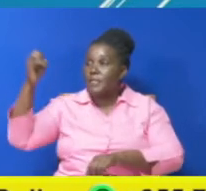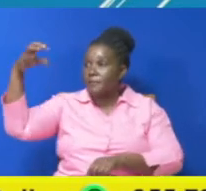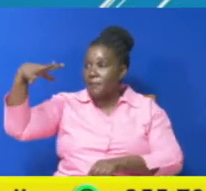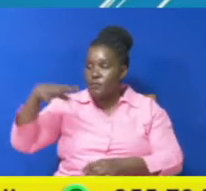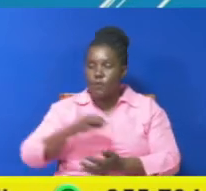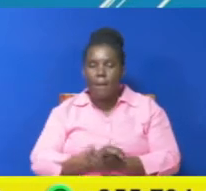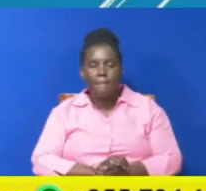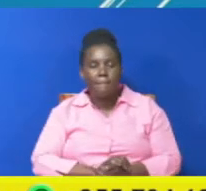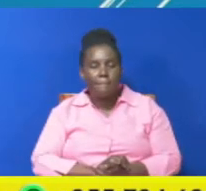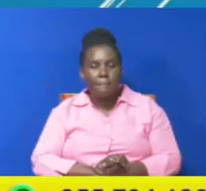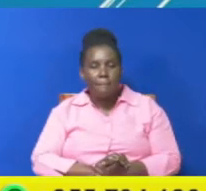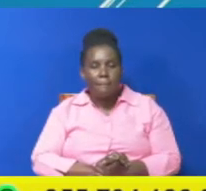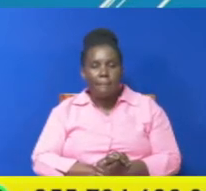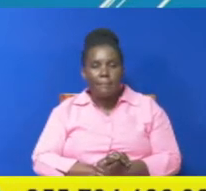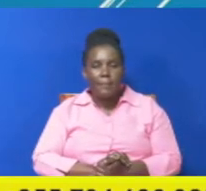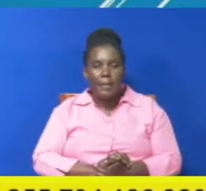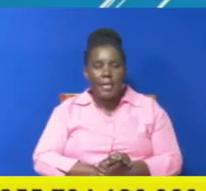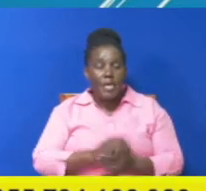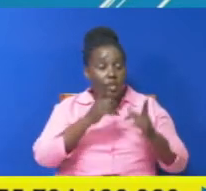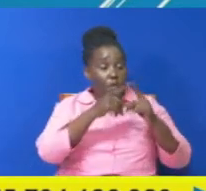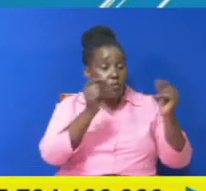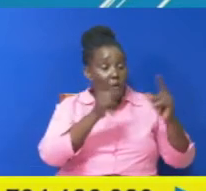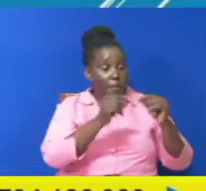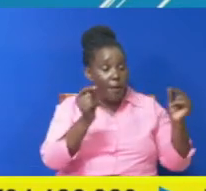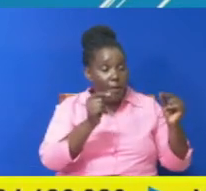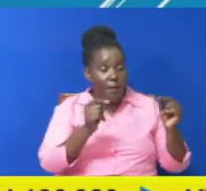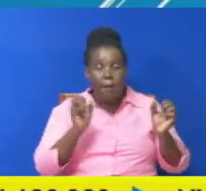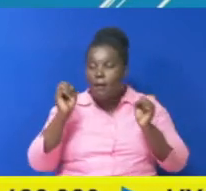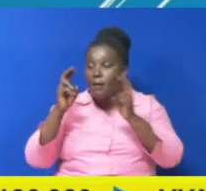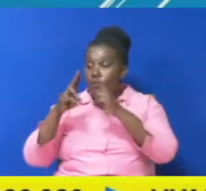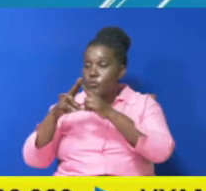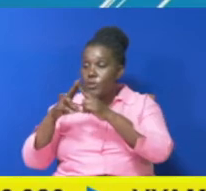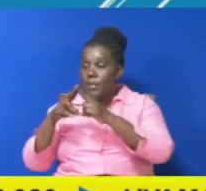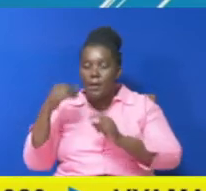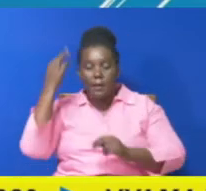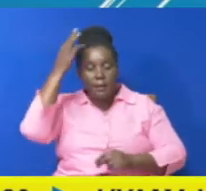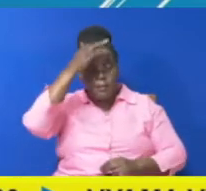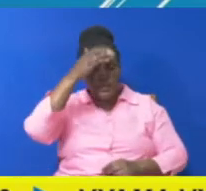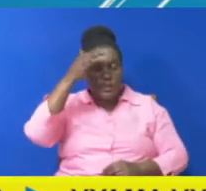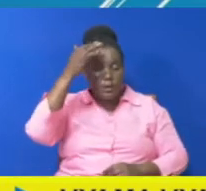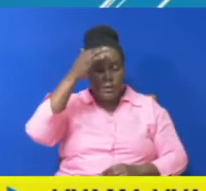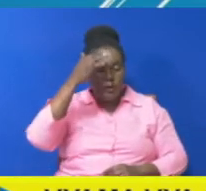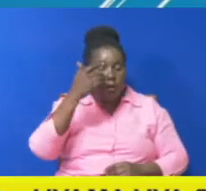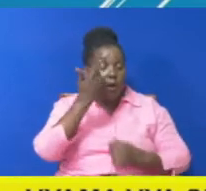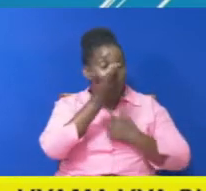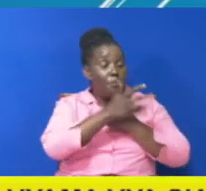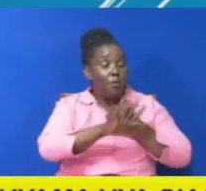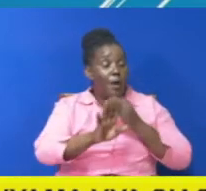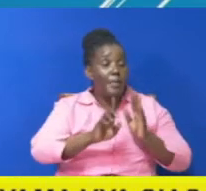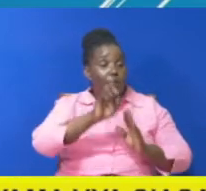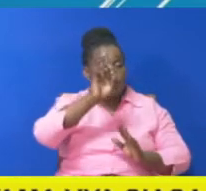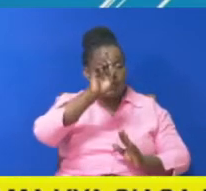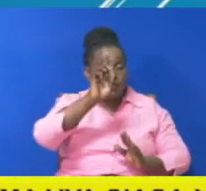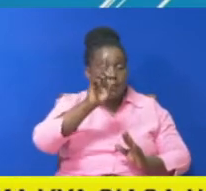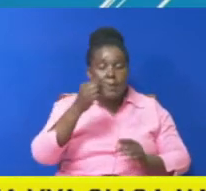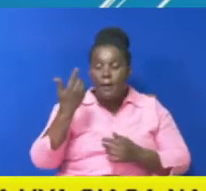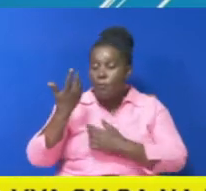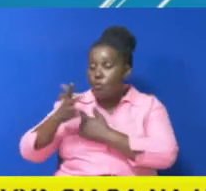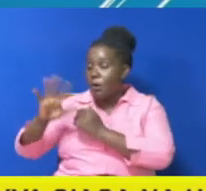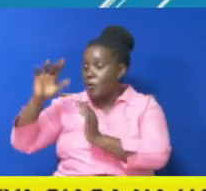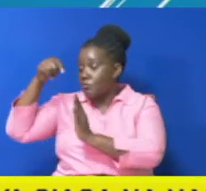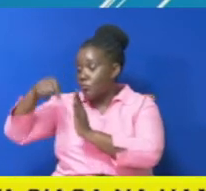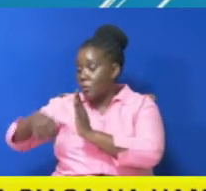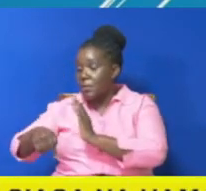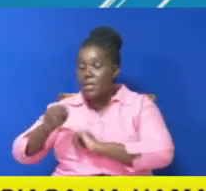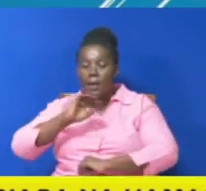jua. Ilhali katika maeneo ya mkoa wa Kigoma, Arusha, Kilimanjaro, pwani yetu ya kaskazini na ile ya pwani ya kusini